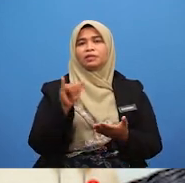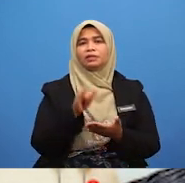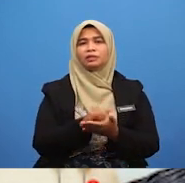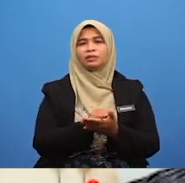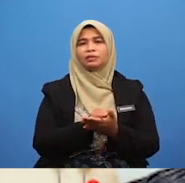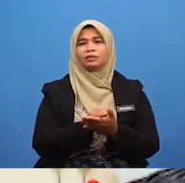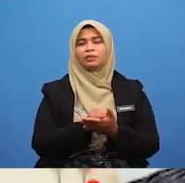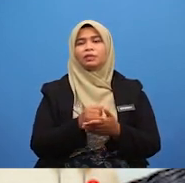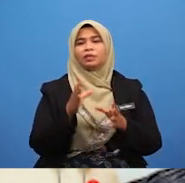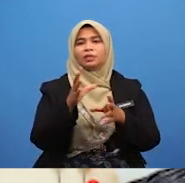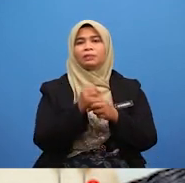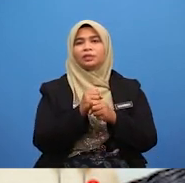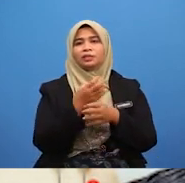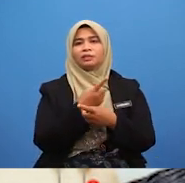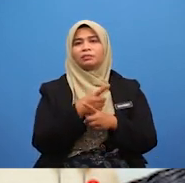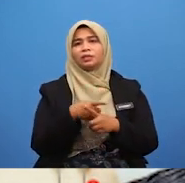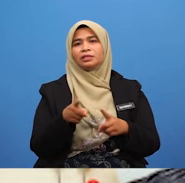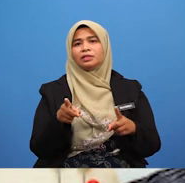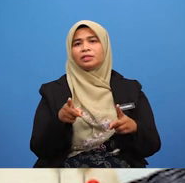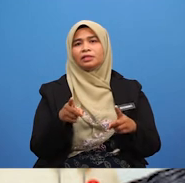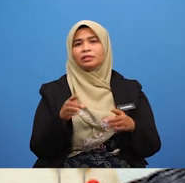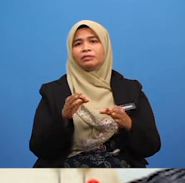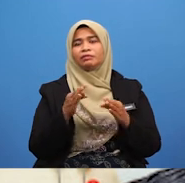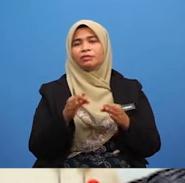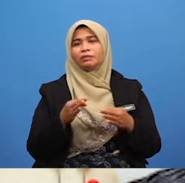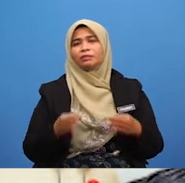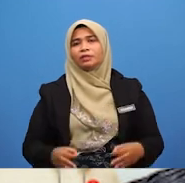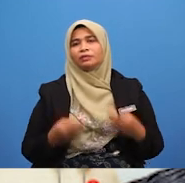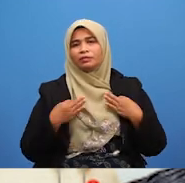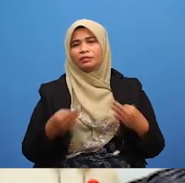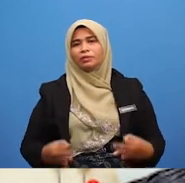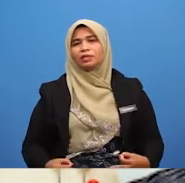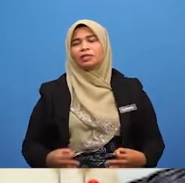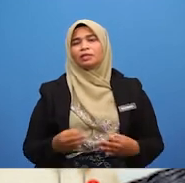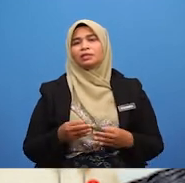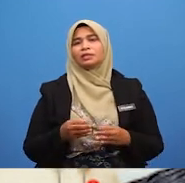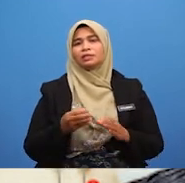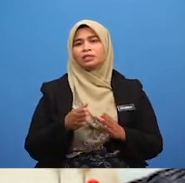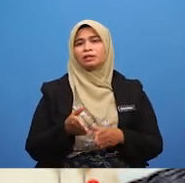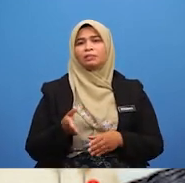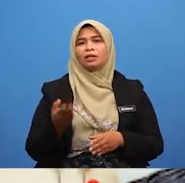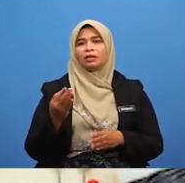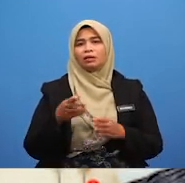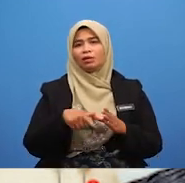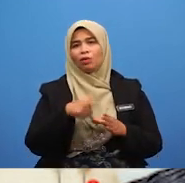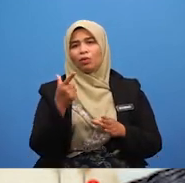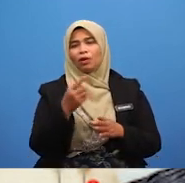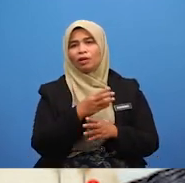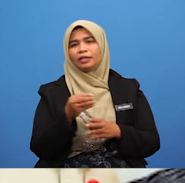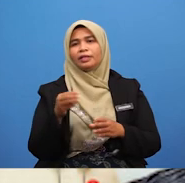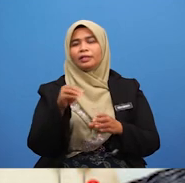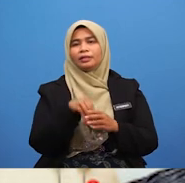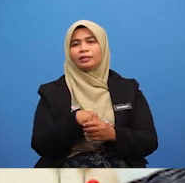Iaitu pelajar dapat menyediakan fabrik. Saya harap pelajar dapat bezakan fabrik sebelah luar